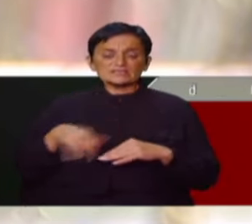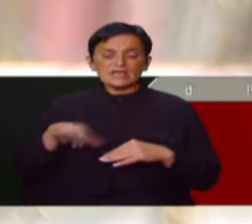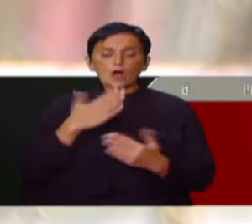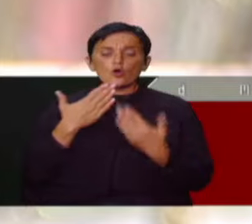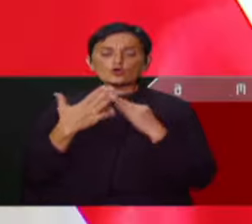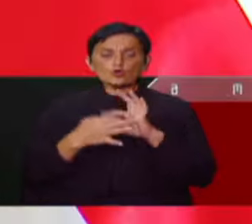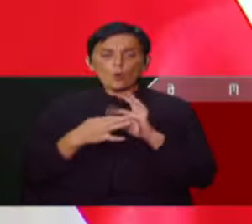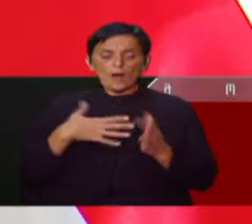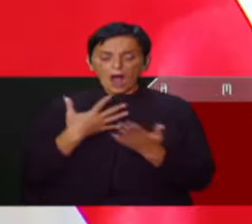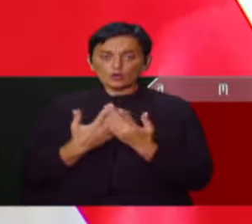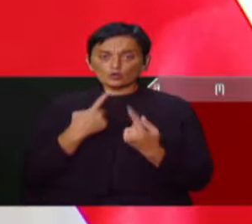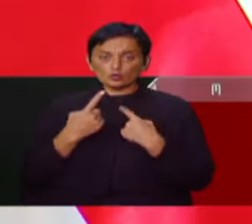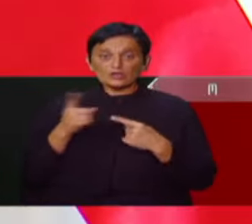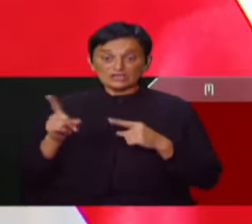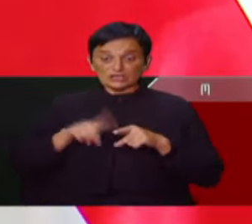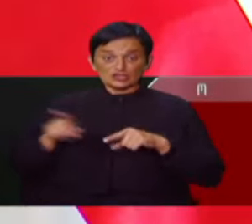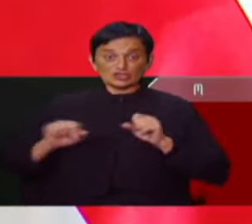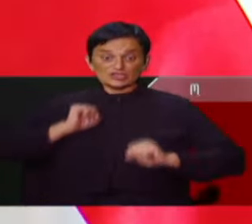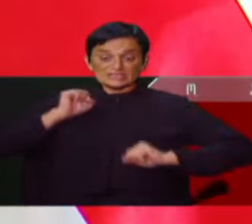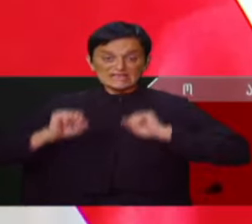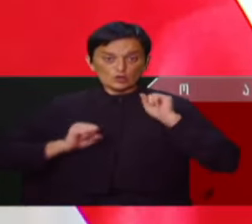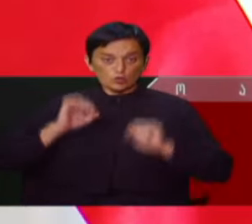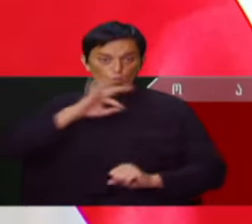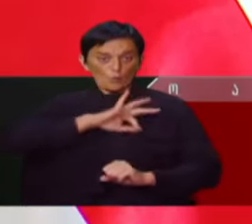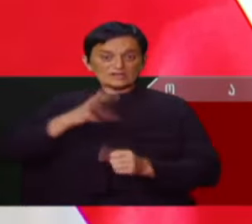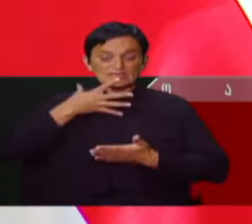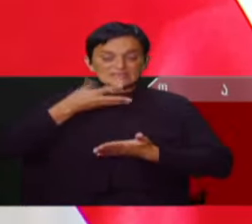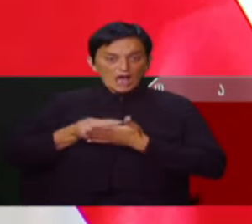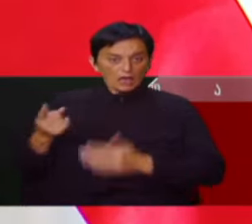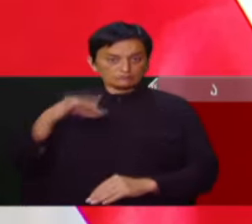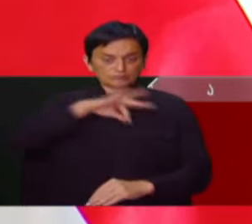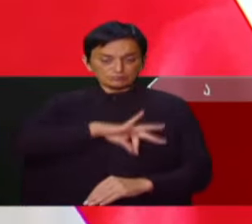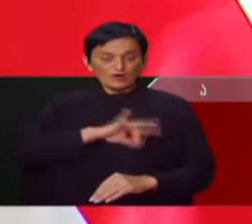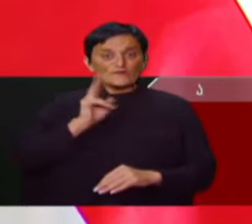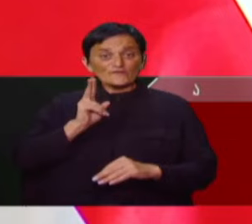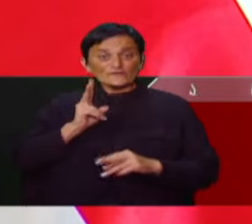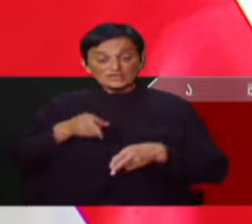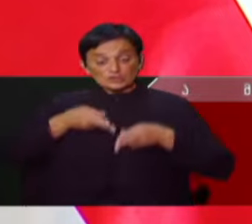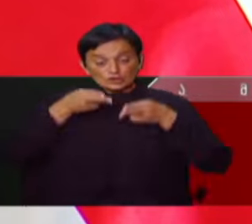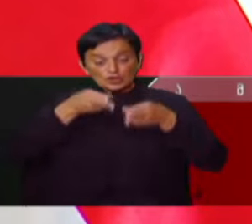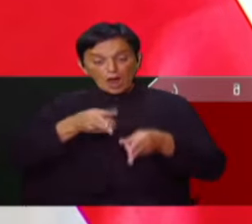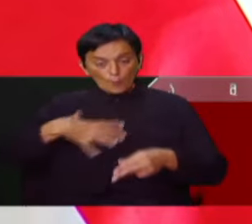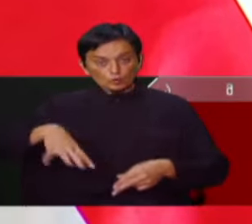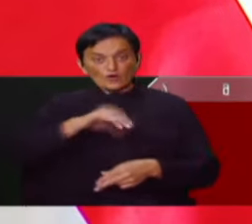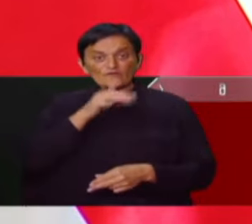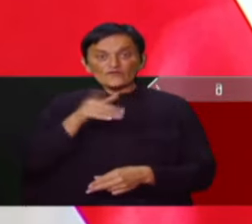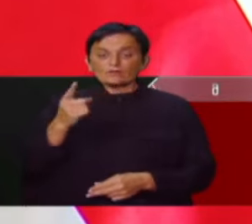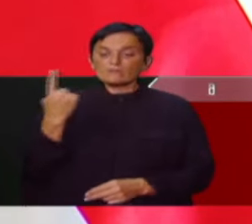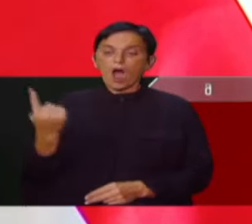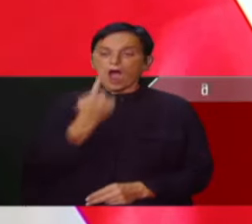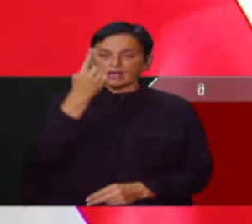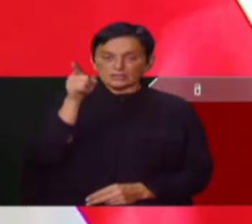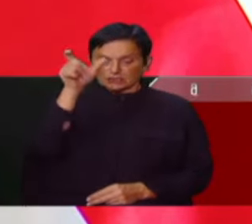ხოლმე აქტიური მოლაპარაკება ეგეც ცდილობს რომ ყველაფერი გამოიყენოს სათავისოდ და რა ვიცი ვინც არ უნდა ჩამოვიდეს ამ ქვეყანაში თითქოს ის არის ერთადერთი